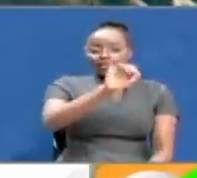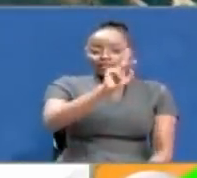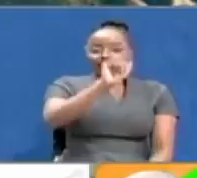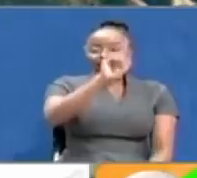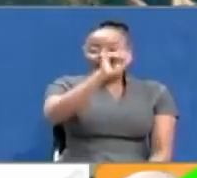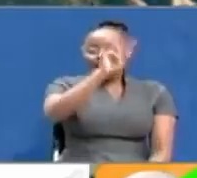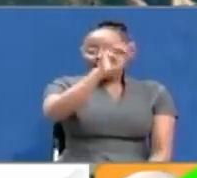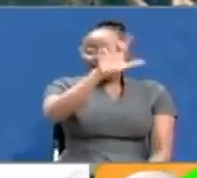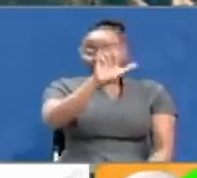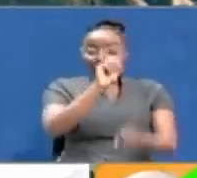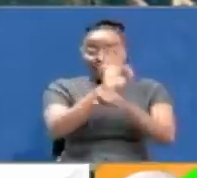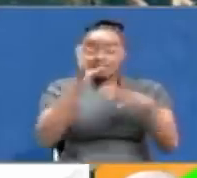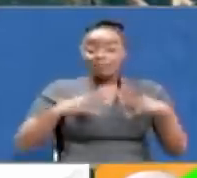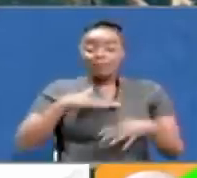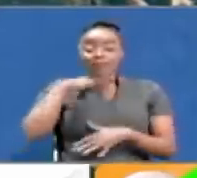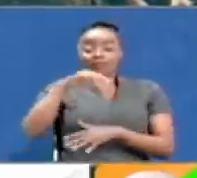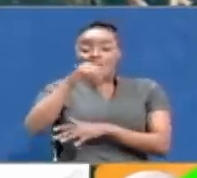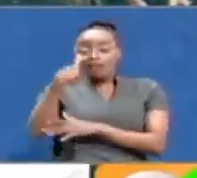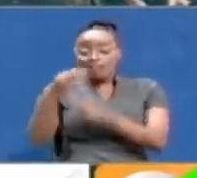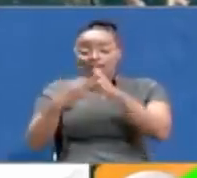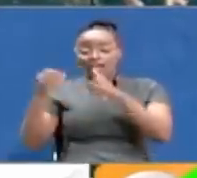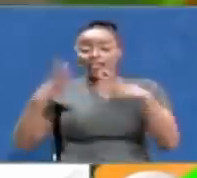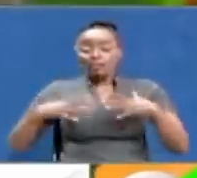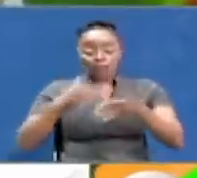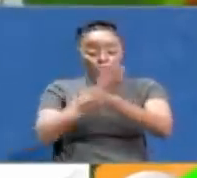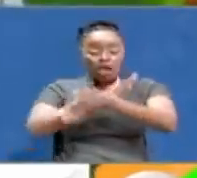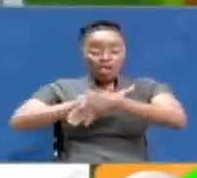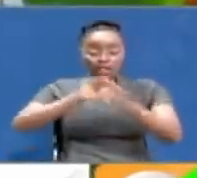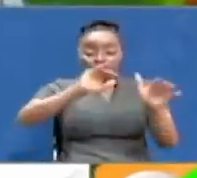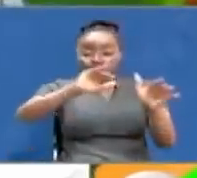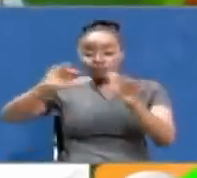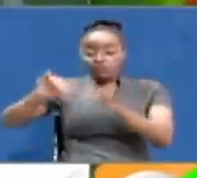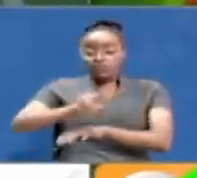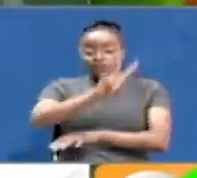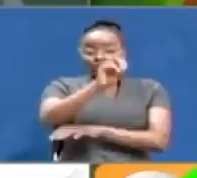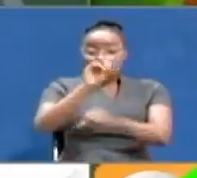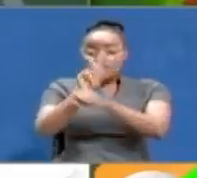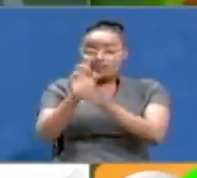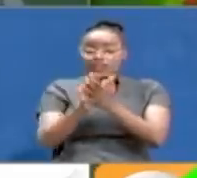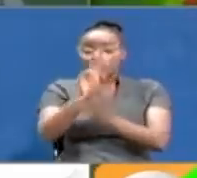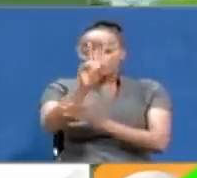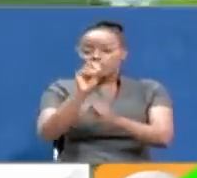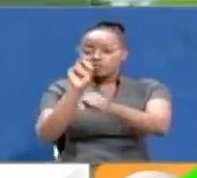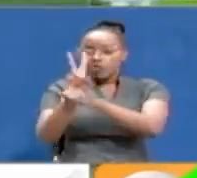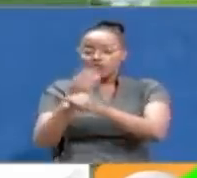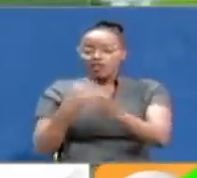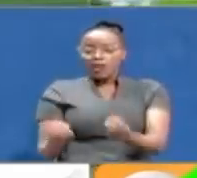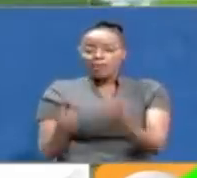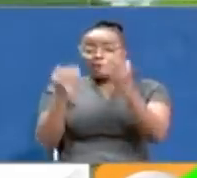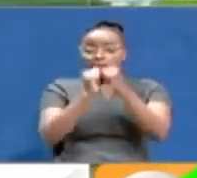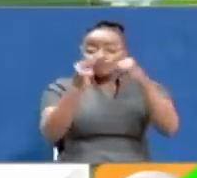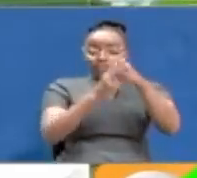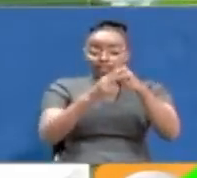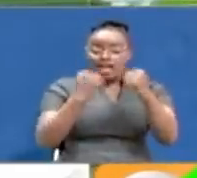ilishambuliwa, watu 13 wakifariki na wengine 80 kujeruhiwa. Mwaka 2011 na 12, milipuko 17